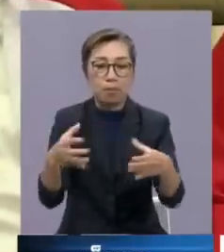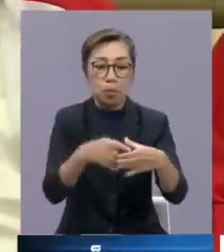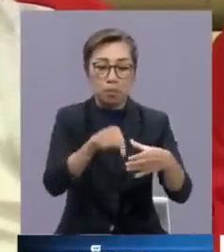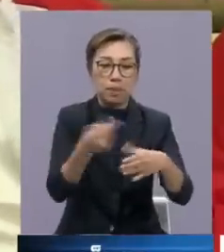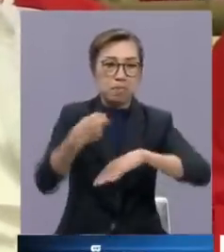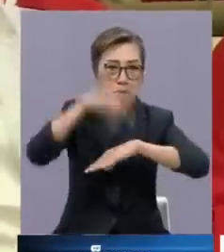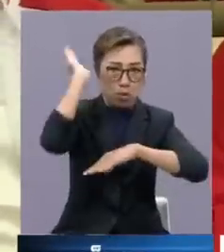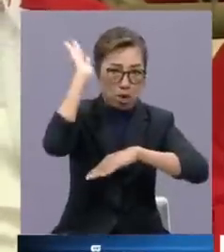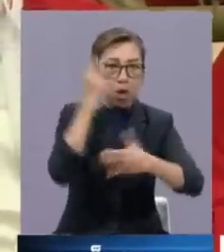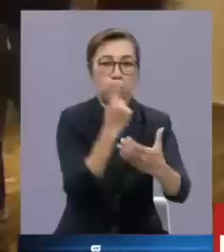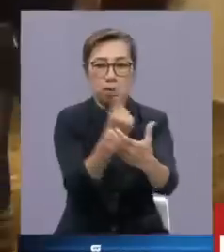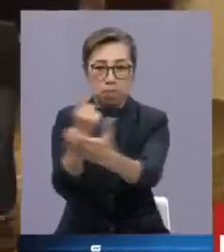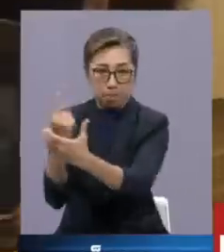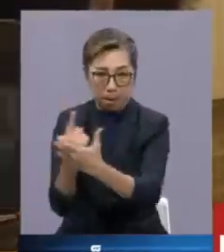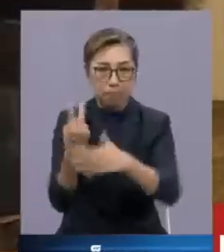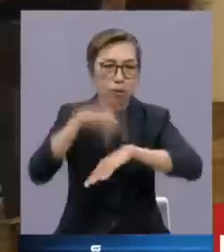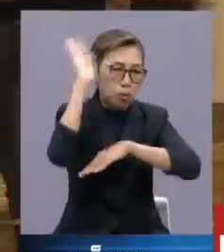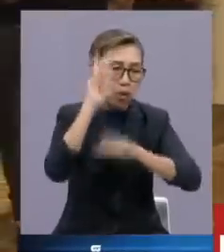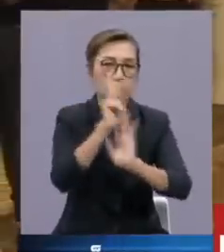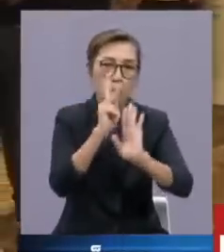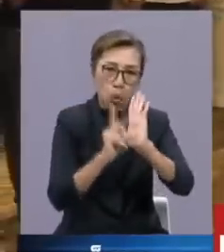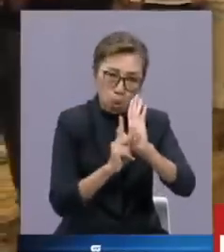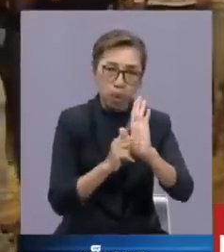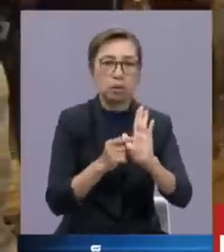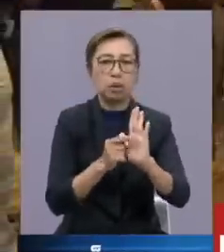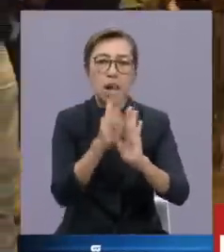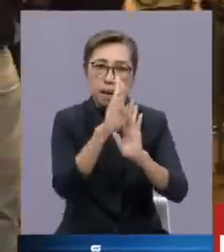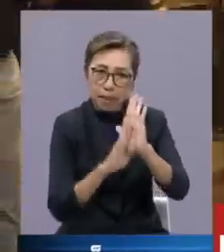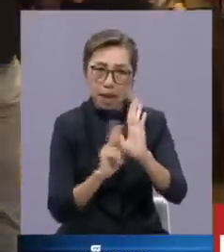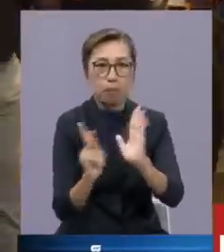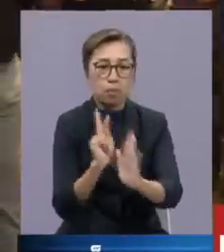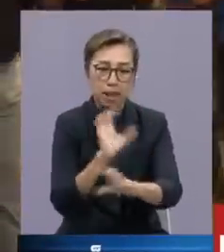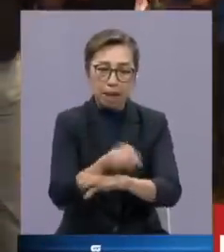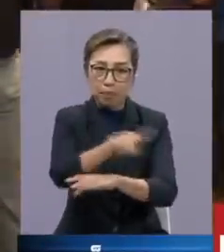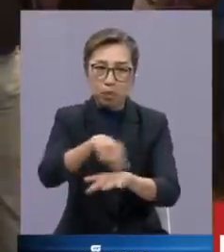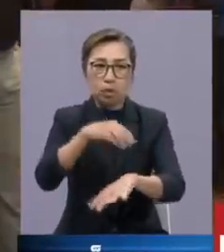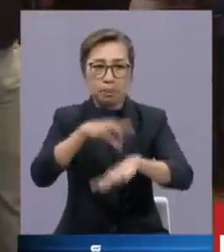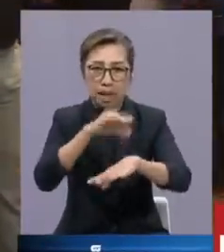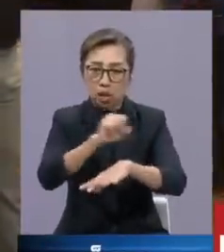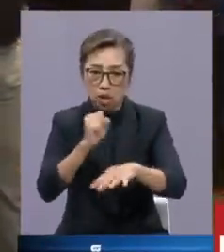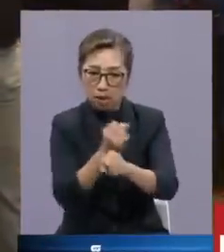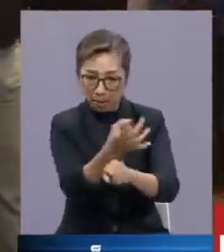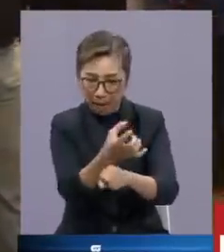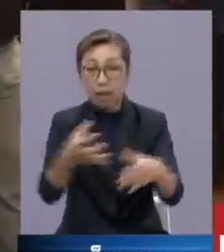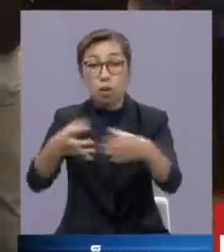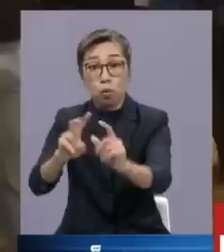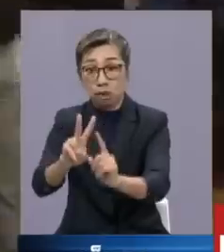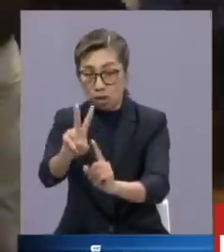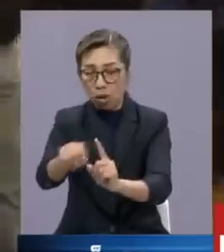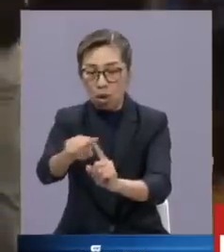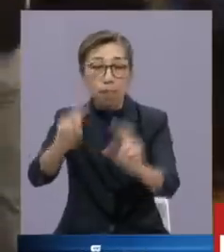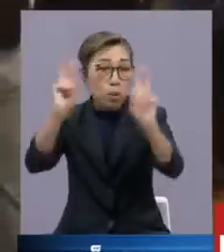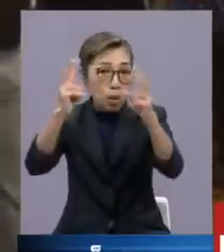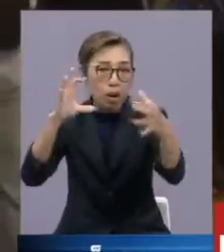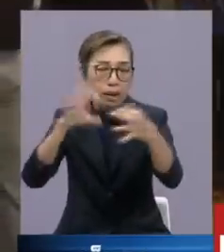ยากรมาให้ความรู้เรื่องกฎระเบียบกติกาต่างๆรวมถึงข้อกฎหมายข้อบังคับเกี่ยวกับการทำหน้าที่ส.ส.ค่ะกลุ่มที่2ก็จะเป็นเรื่องของบ